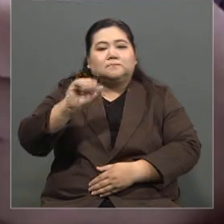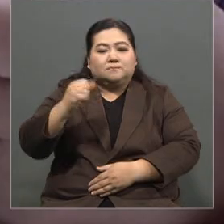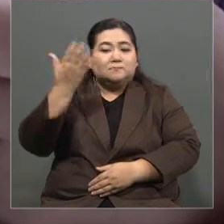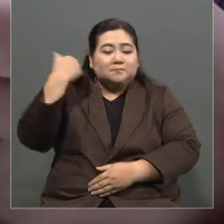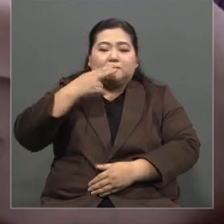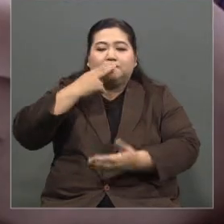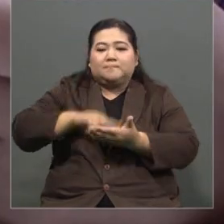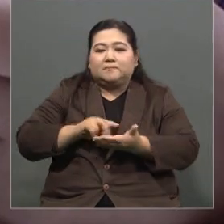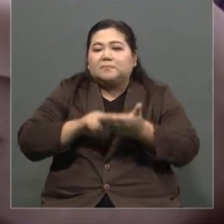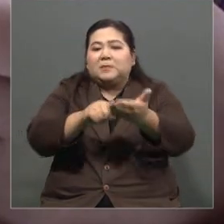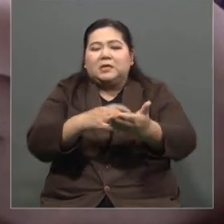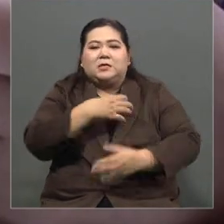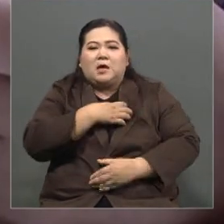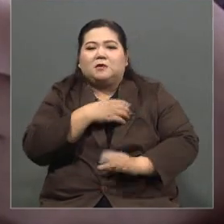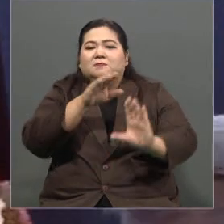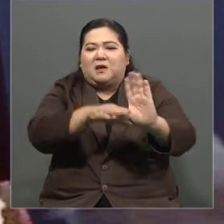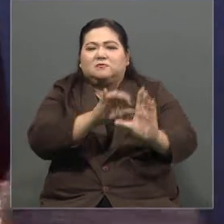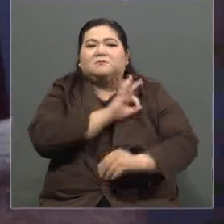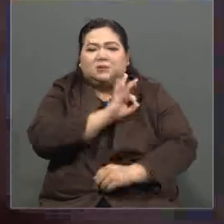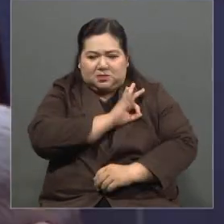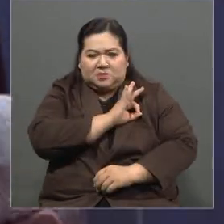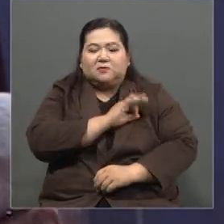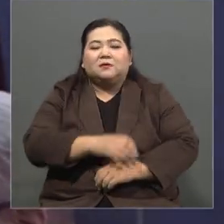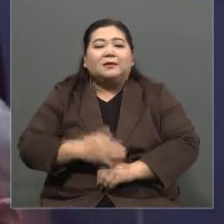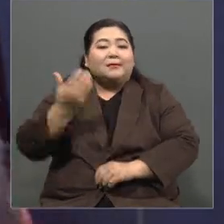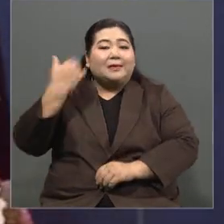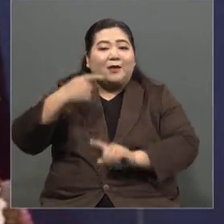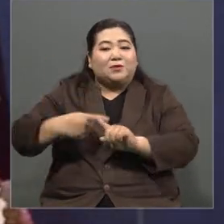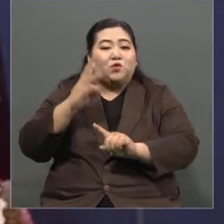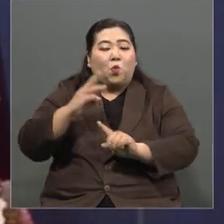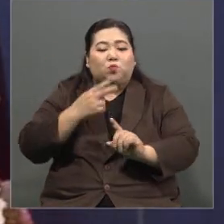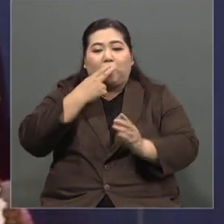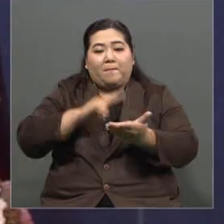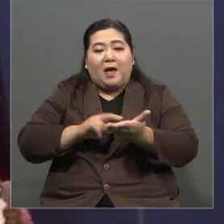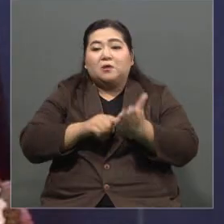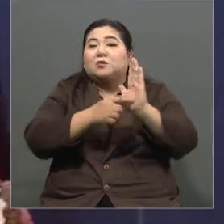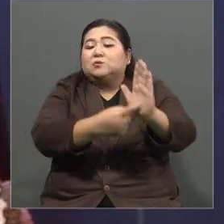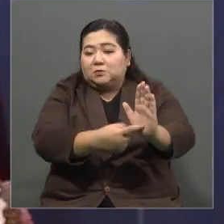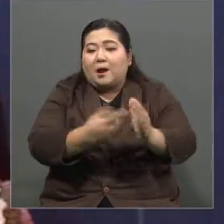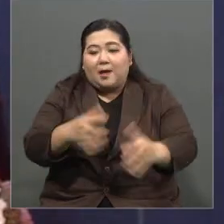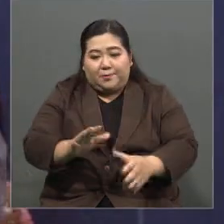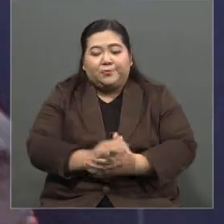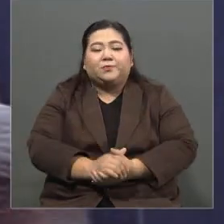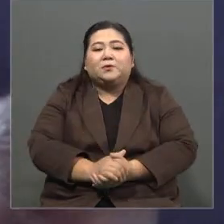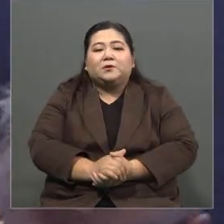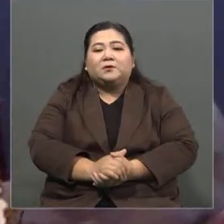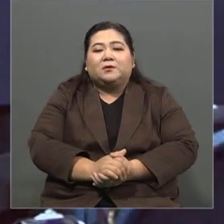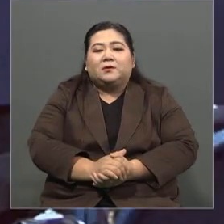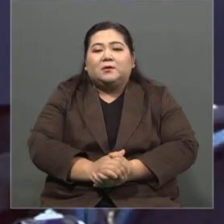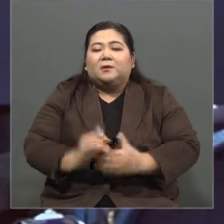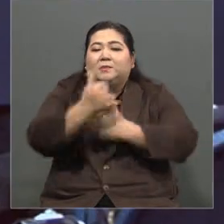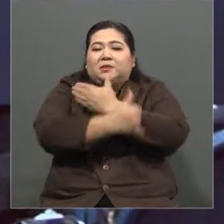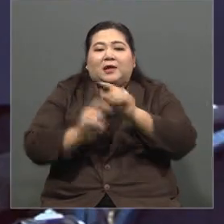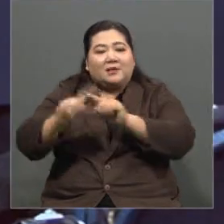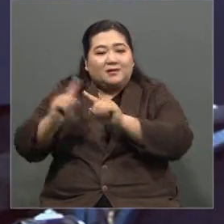ความประสงค์อยากจะสมัครเข้าเป็นสมาชิกด้วยนะฮะยื่นไปเมื่อเดือนมิถุนายนที่ผ่านมาซึ่งนอกเหนือจากไทยแล้วก็ยังมีผู้แทนจากประเทศ